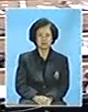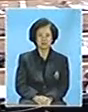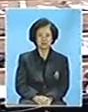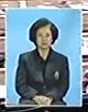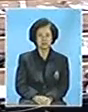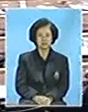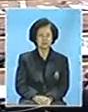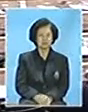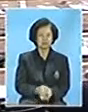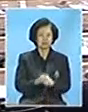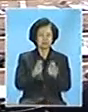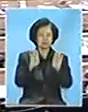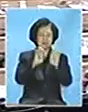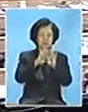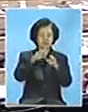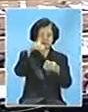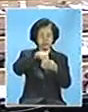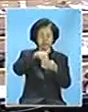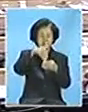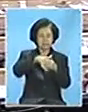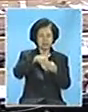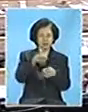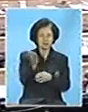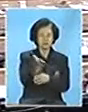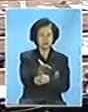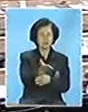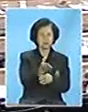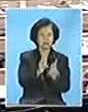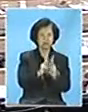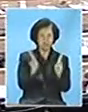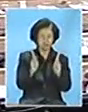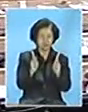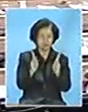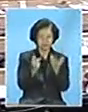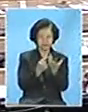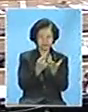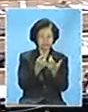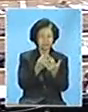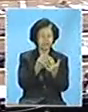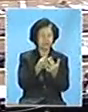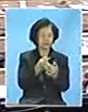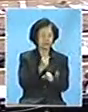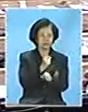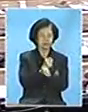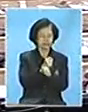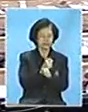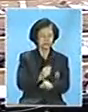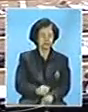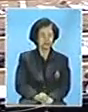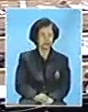ปิดการลงคะแนนนะคะเชิญคณะกรรมการตรวจนับคะแนนทำหน้าที่ค่ะ